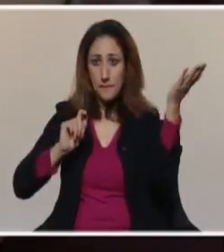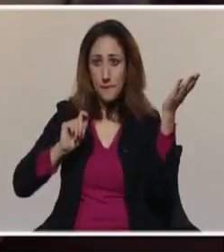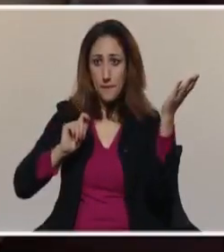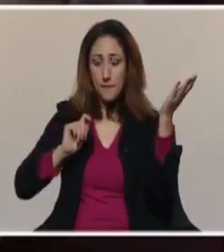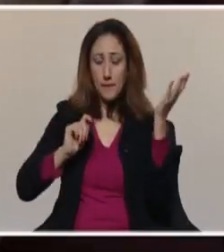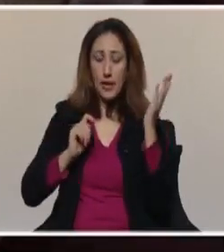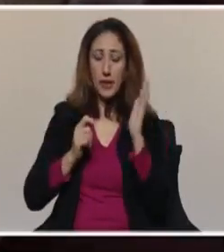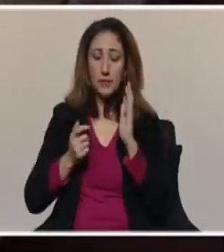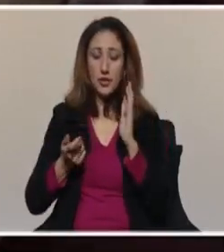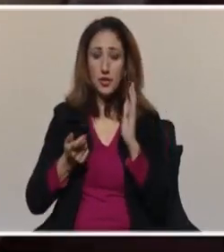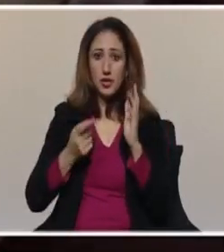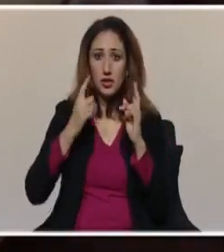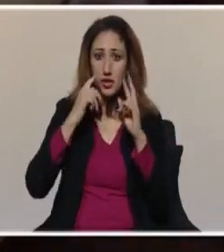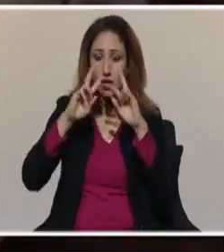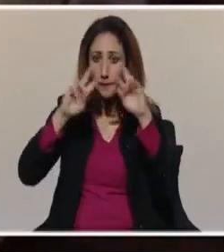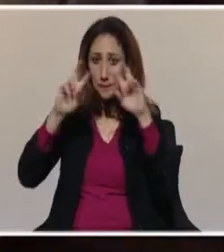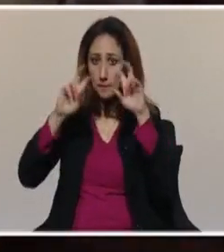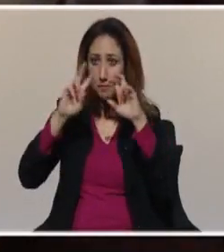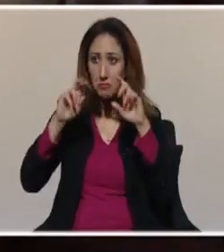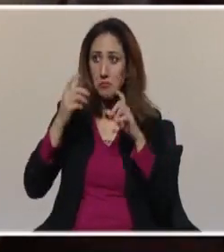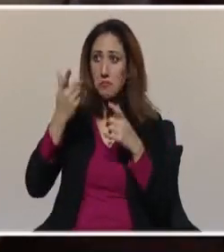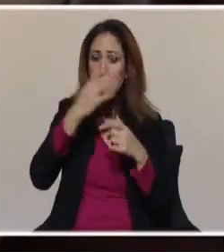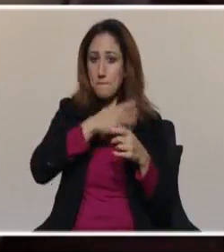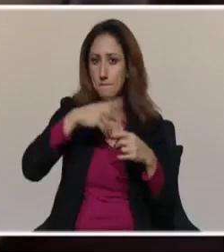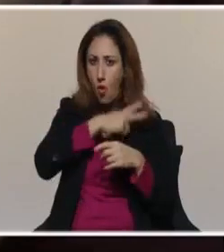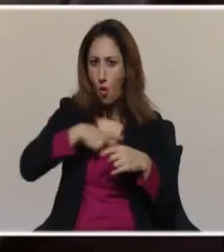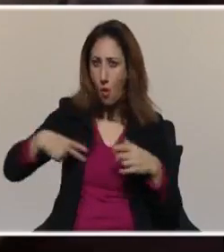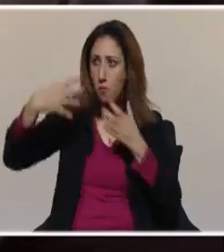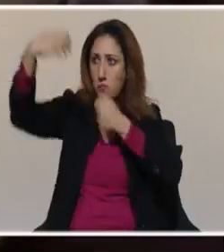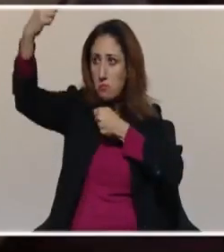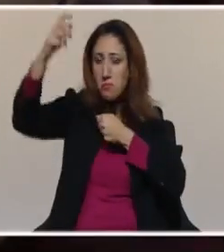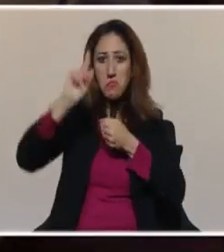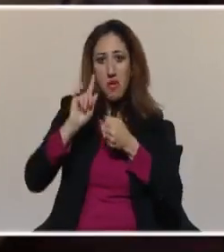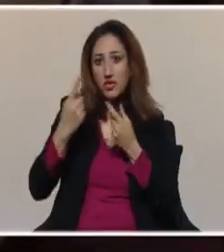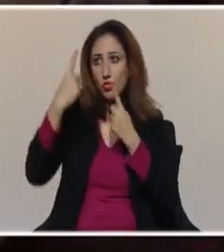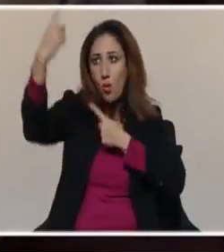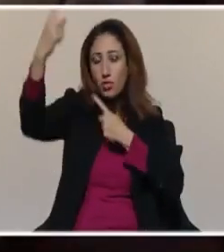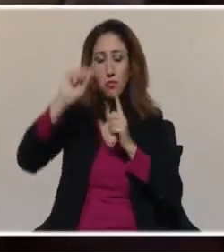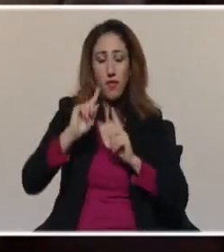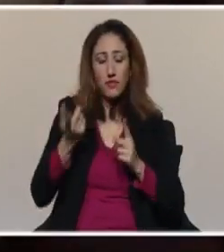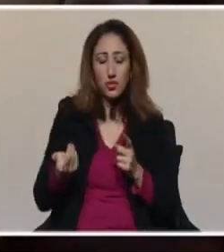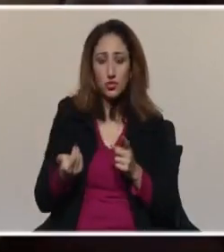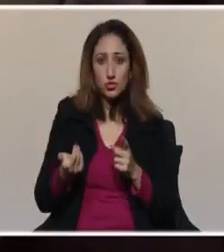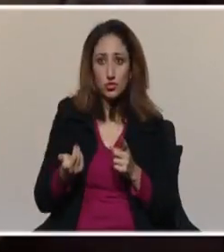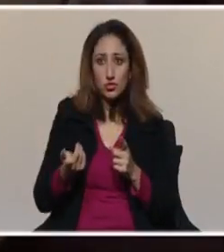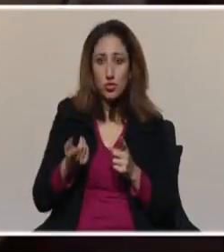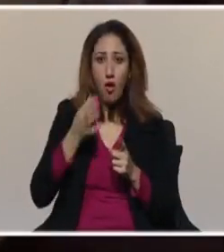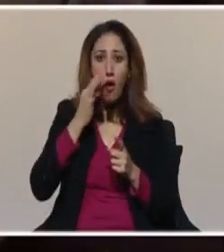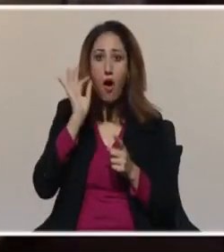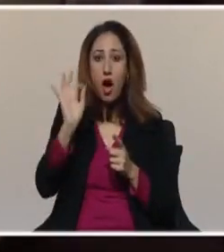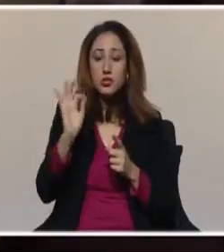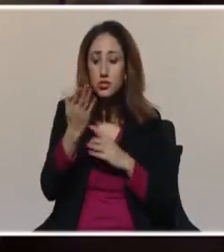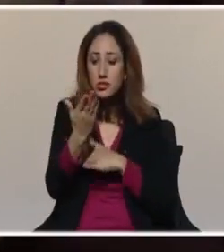زواج، وراحت بحثت على قسيمة الزواج، اكتشفت إن قسيمة الزواج دي قسيمة مش ملهاش أصل، يعني مفيش أصل لهذه